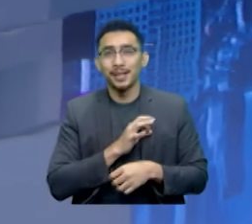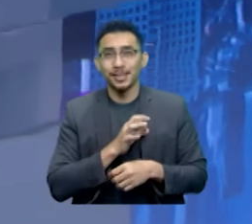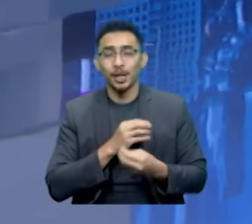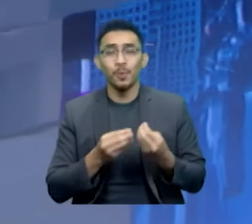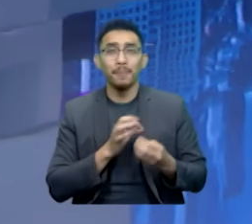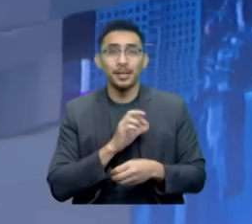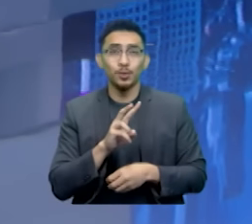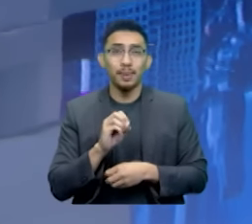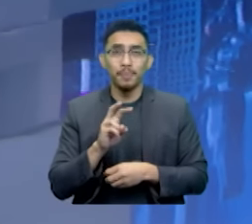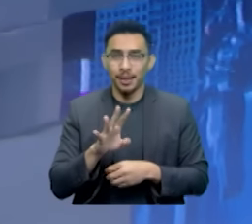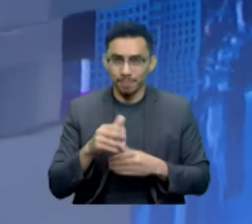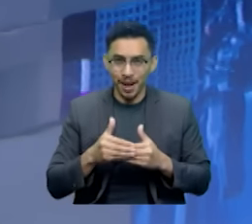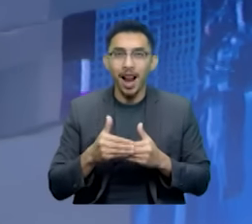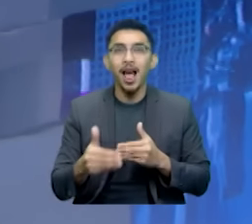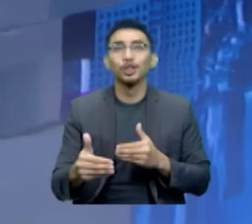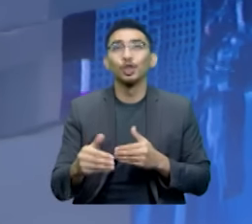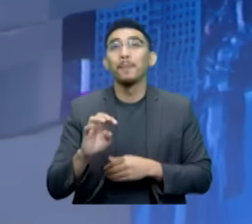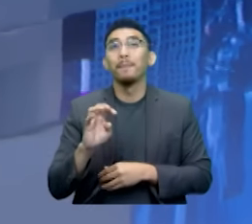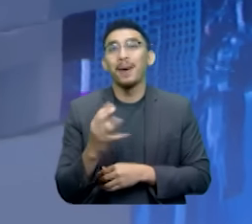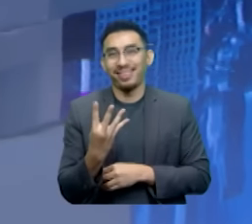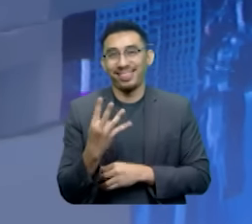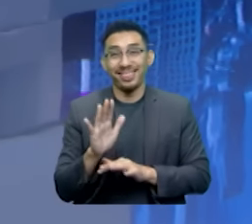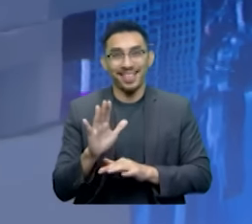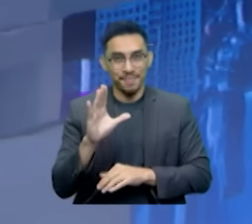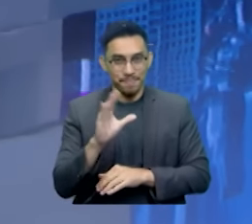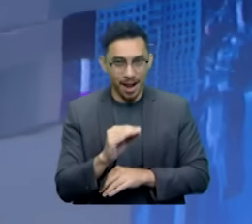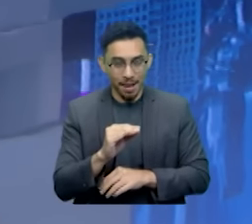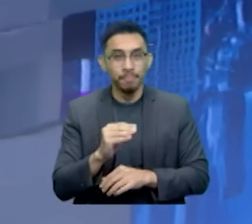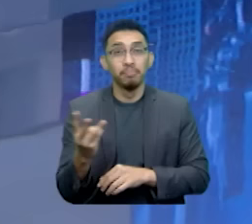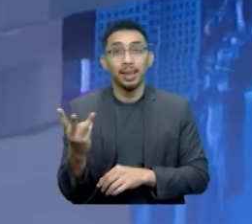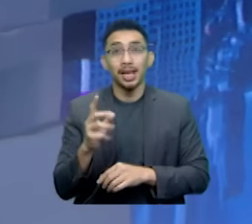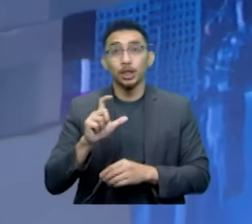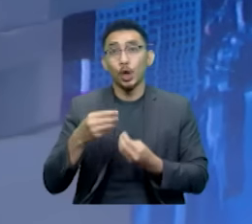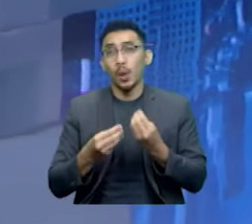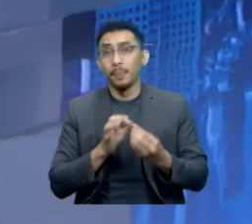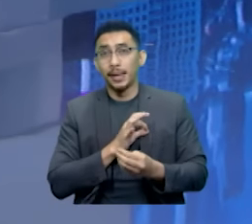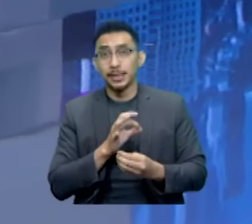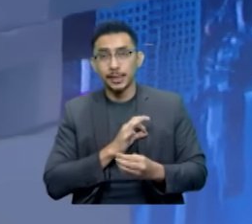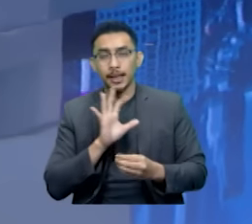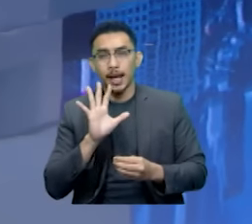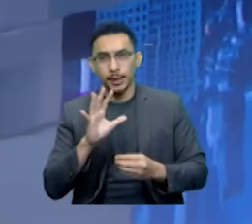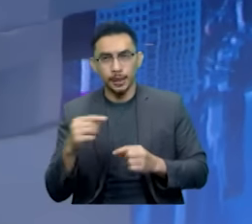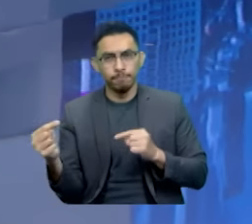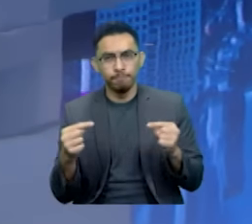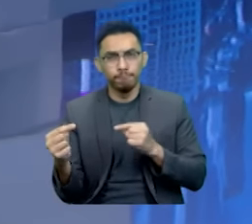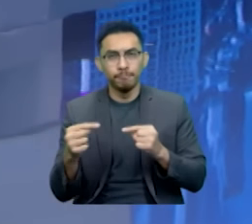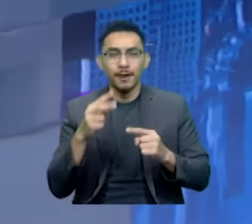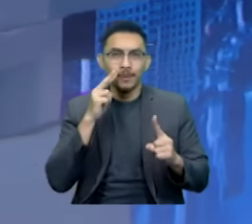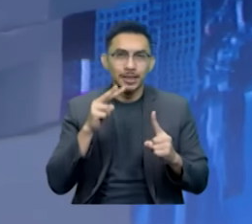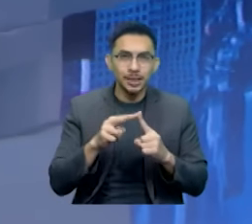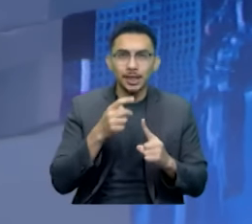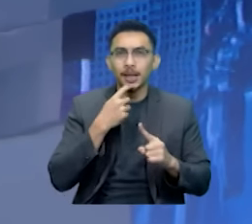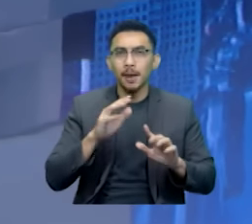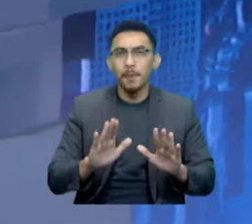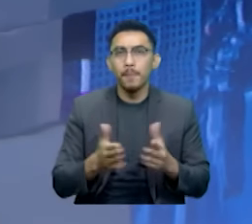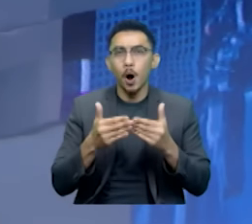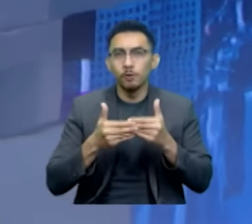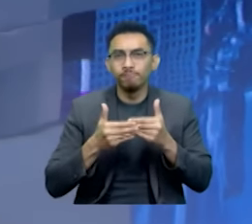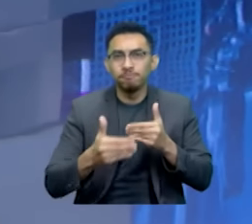Capres-Cawapres 2024 kembali berlanjut. Pada debat keempat malam ini, 3 cawapres akan beradu visi seputar